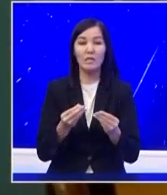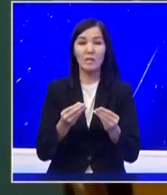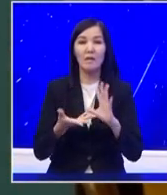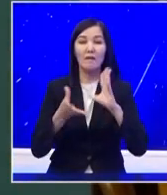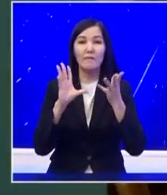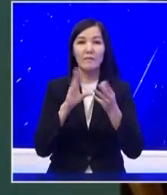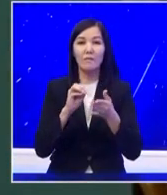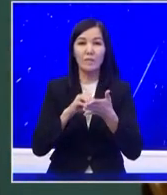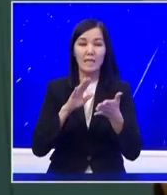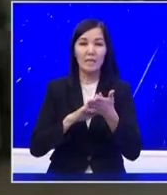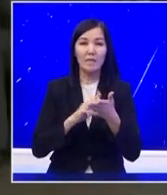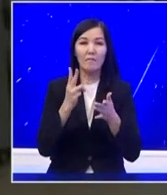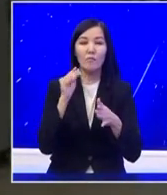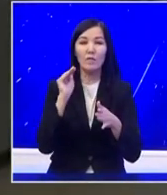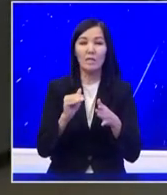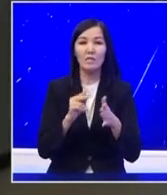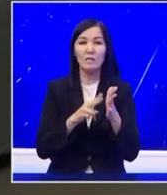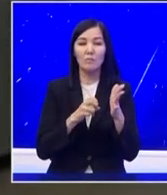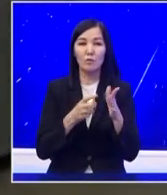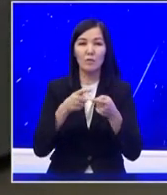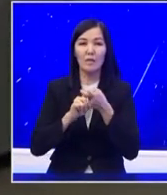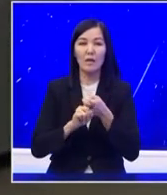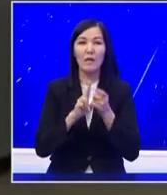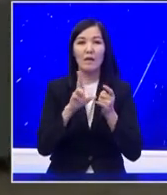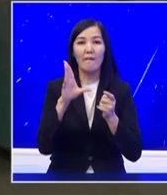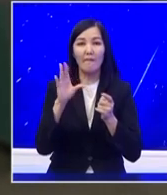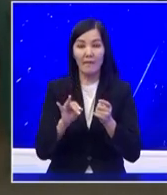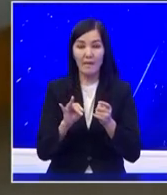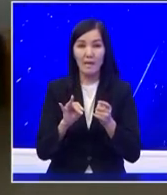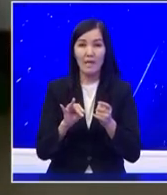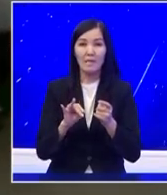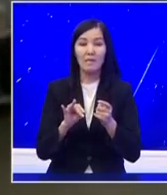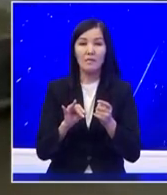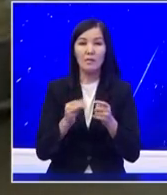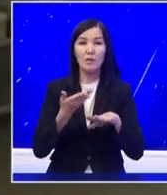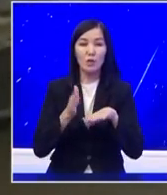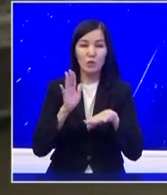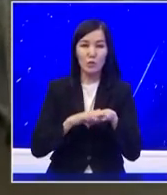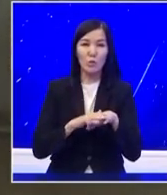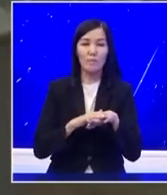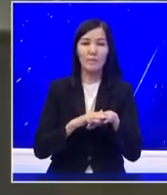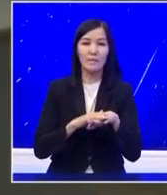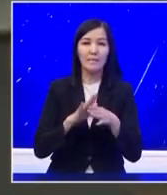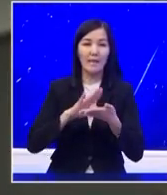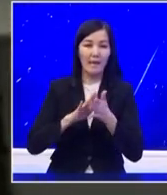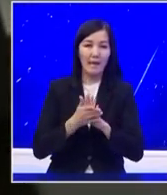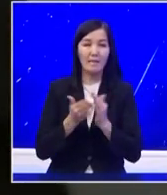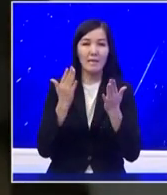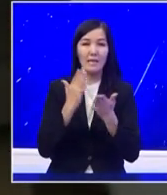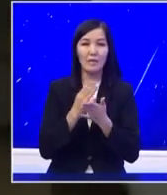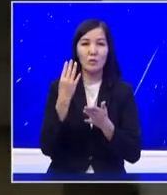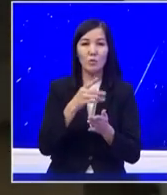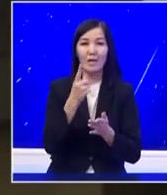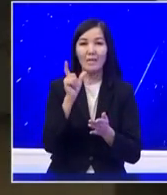и зарегистрировано более 2700 зараженных коронавирусной инфекцией. Из них в тяжелом и крайне тяжелом состоянии находится